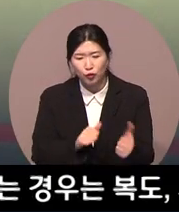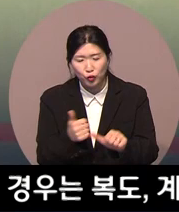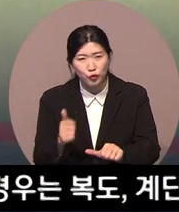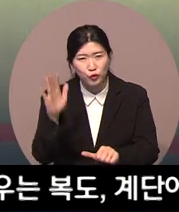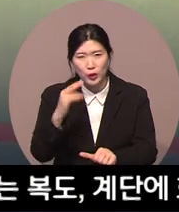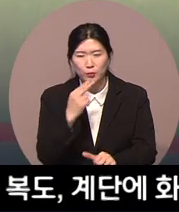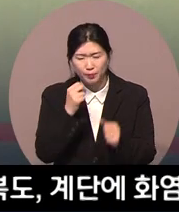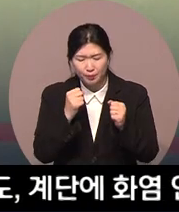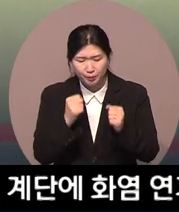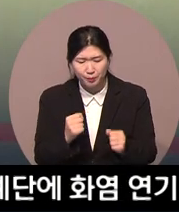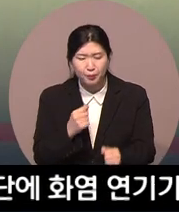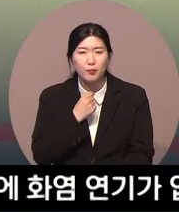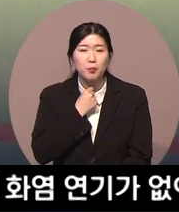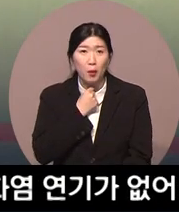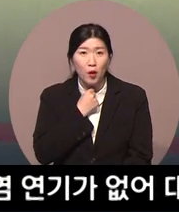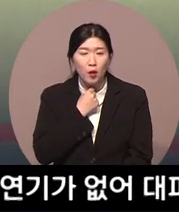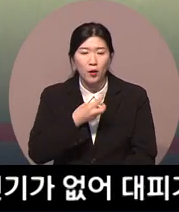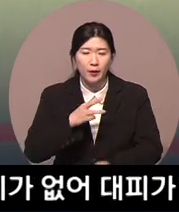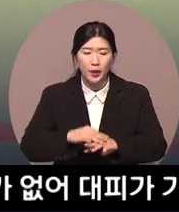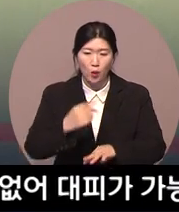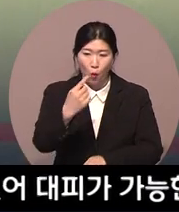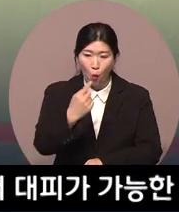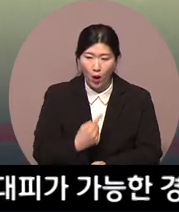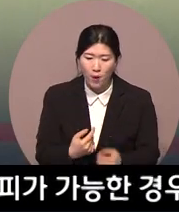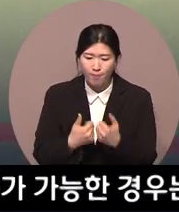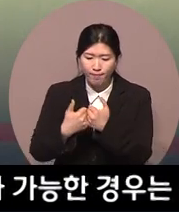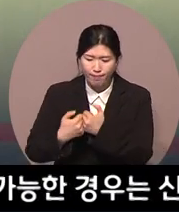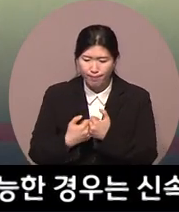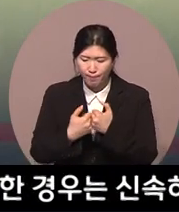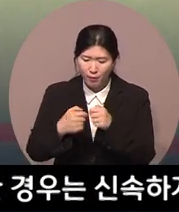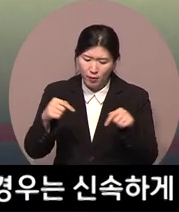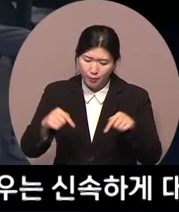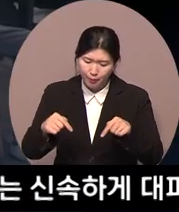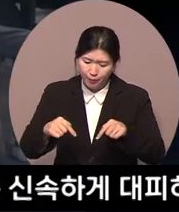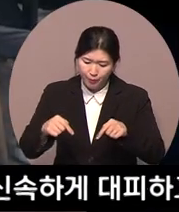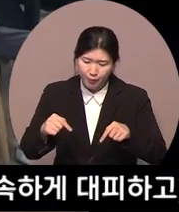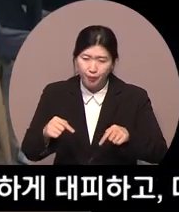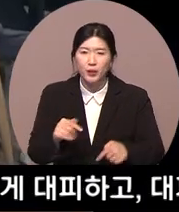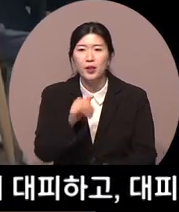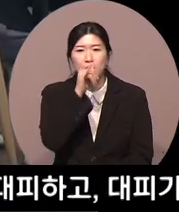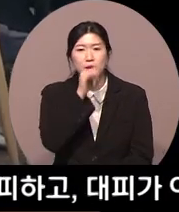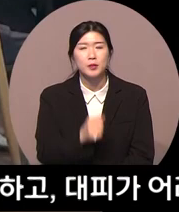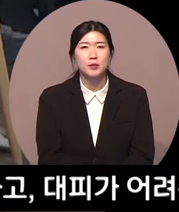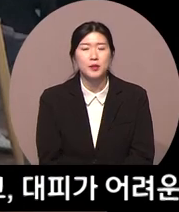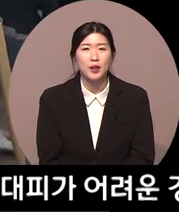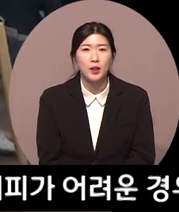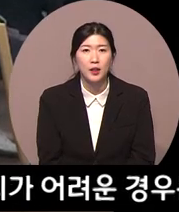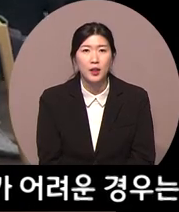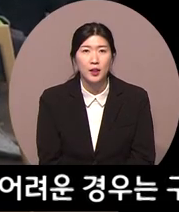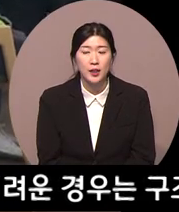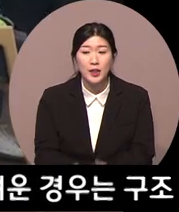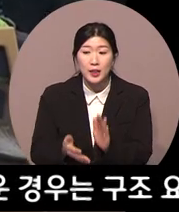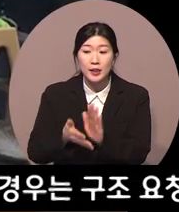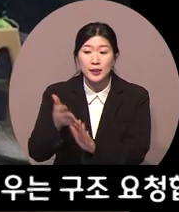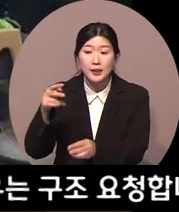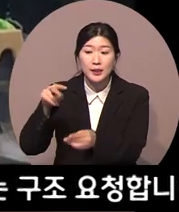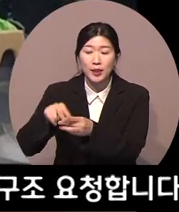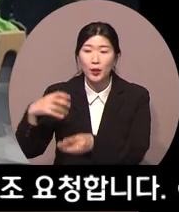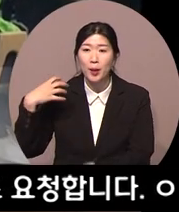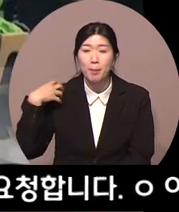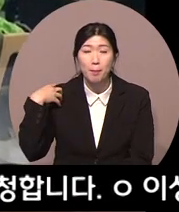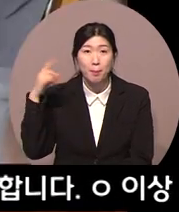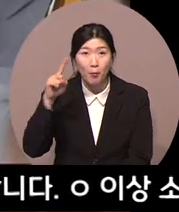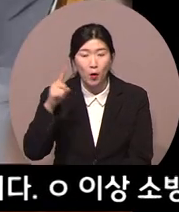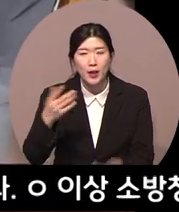싶어서 여기 와서 처음 이제 상담하고 준비하고 시 지원 센터는 일자리와 주어 등 기본적인